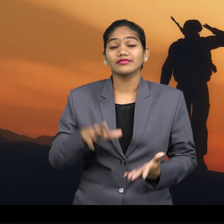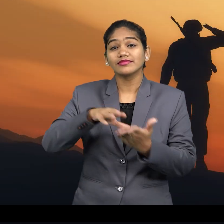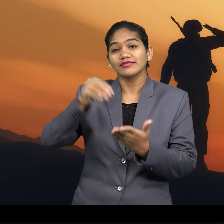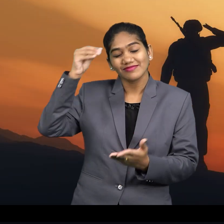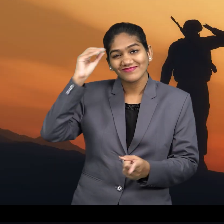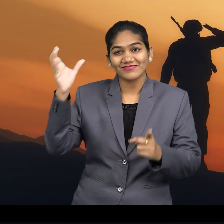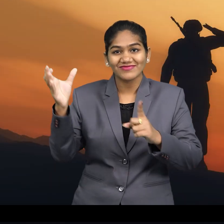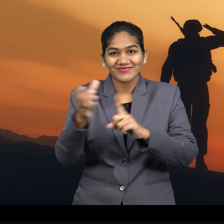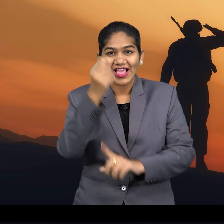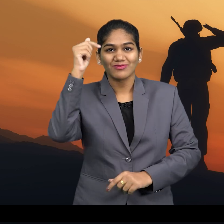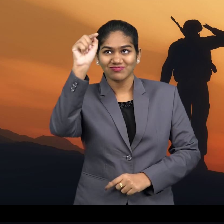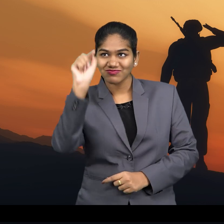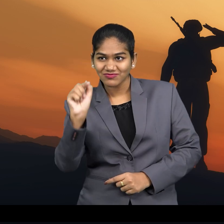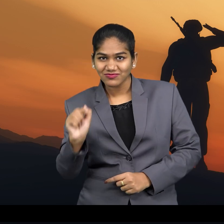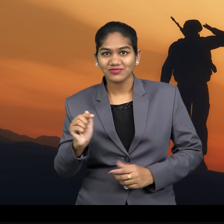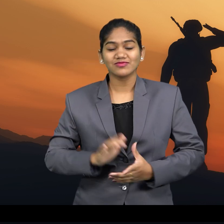परिणाम.